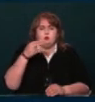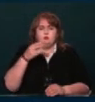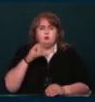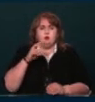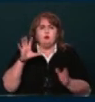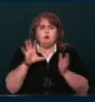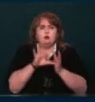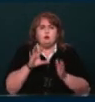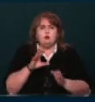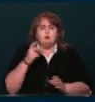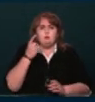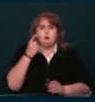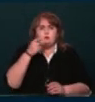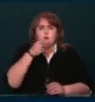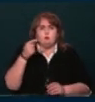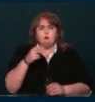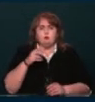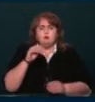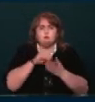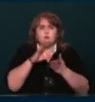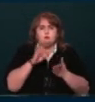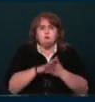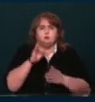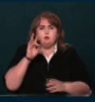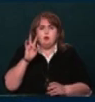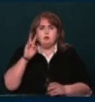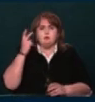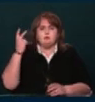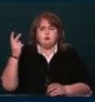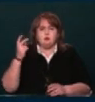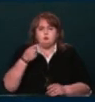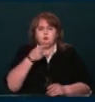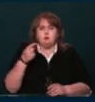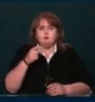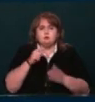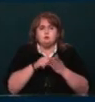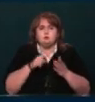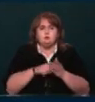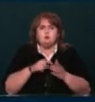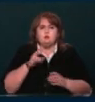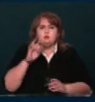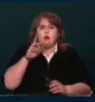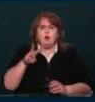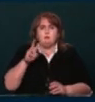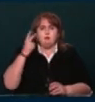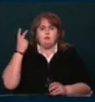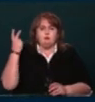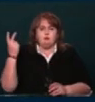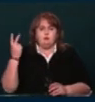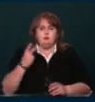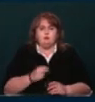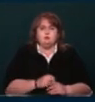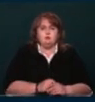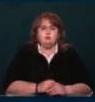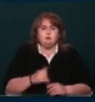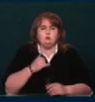первого уровня, умножить 1 разделить на n квадрат. Минус 1 разделить на m квадрат.